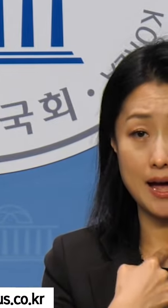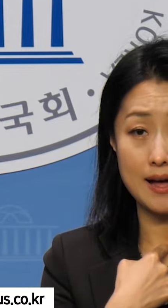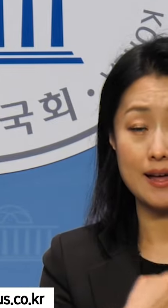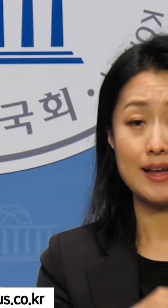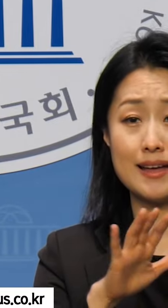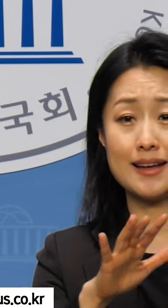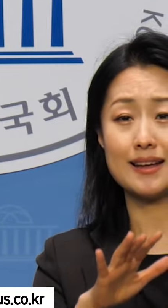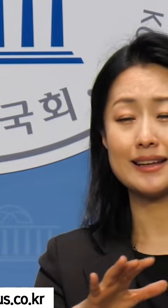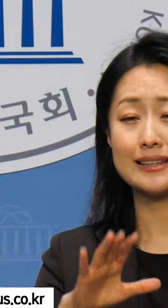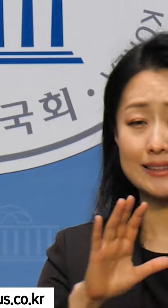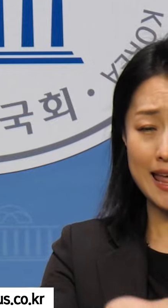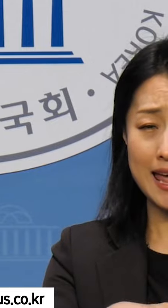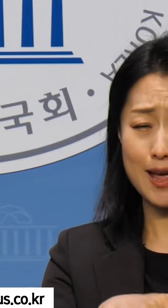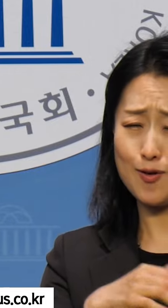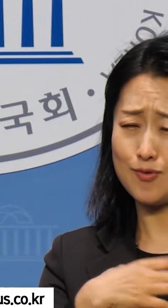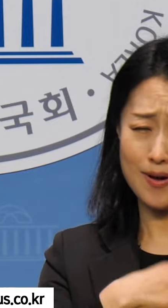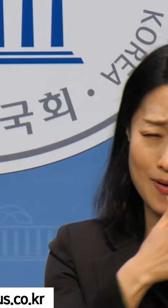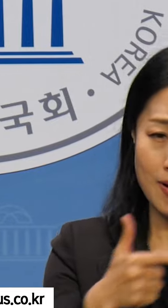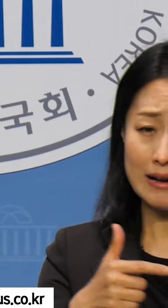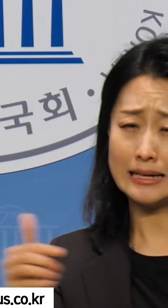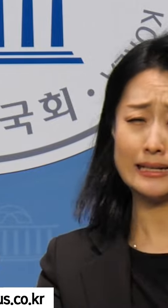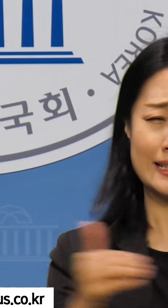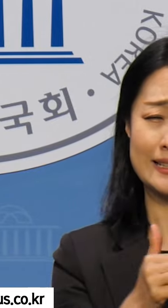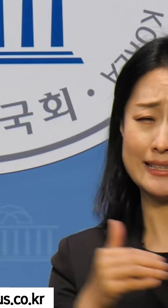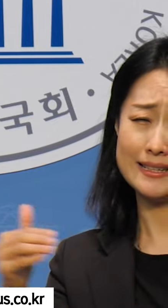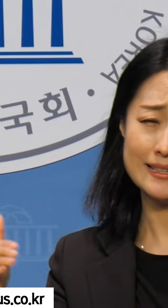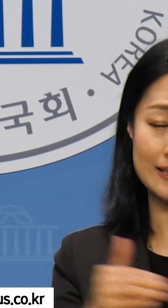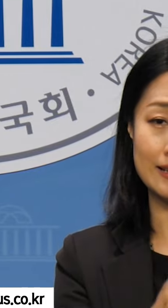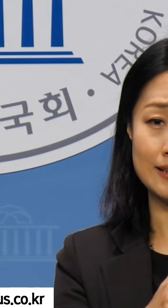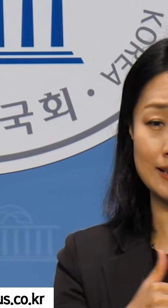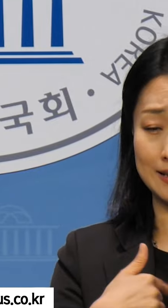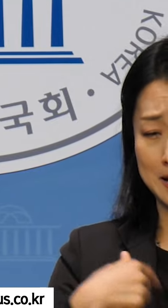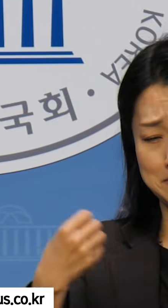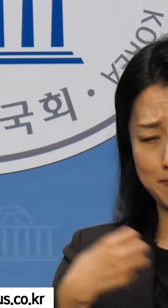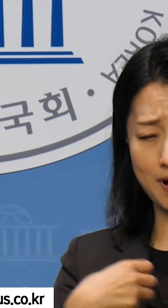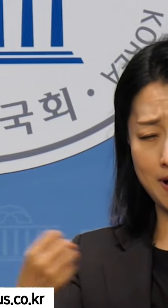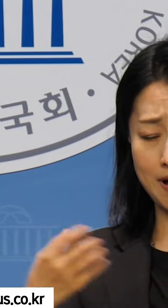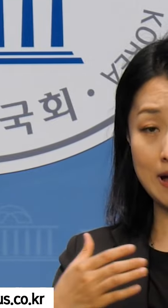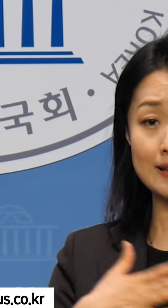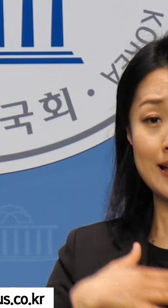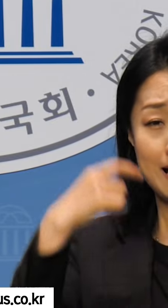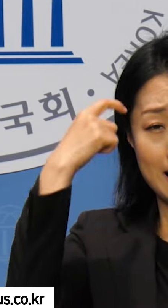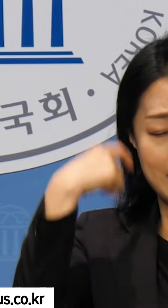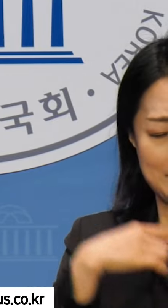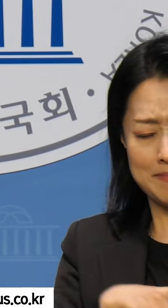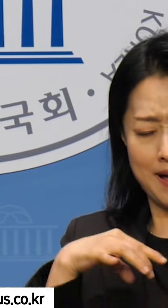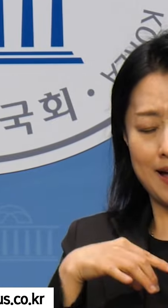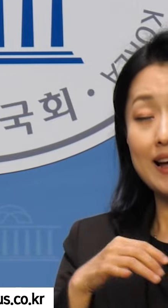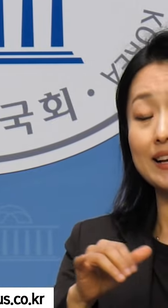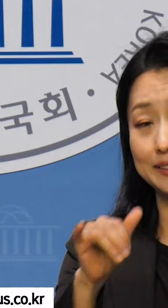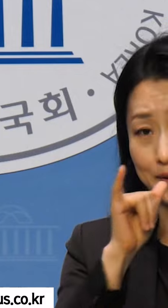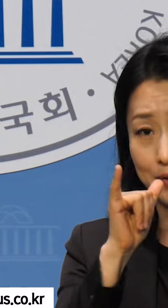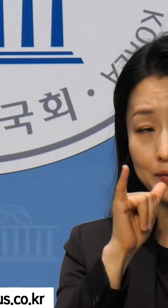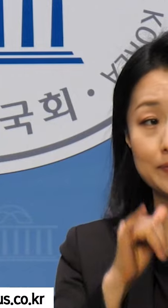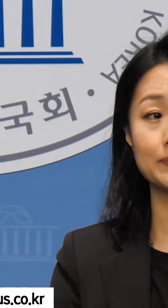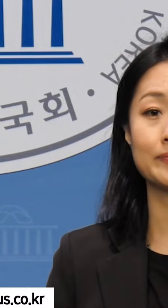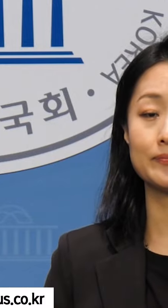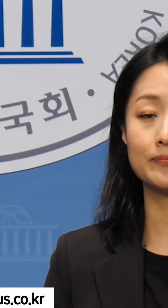당장 끝내라라고 하는 매서운 외침은 지금도 제 온몸과 마음에 생생한 전율로 남아 있습니다.